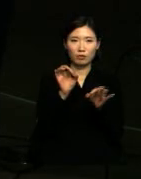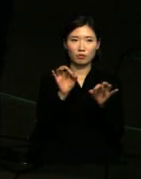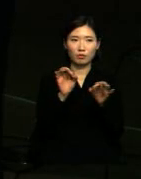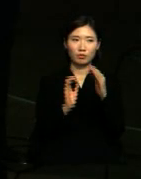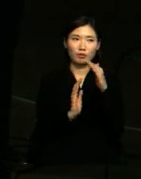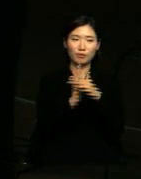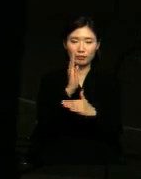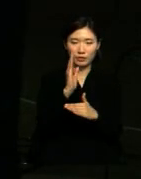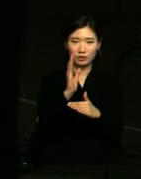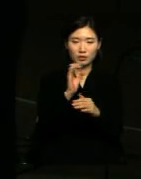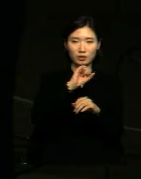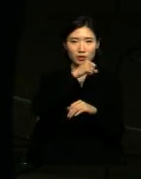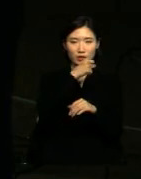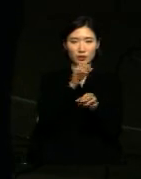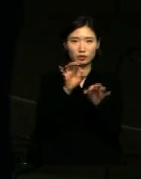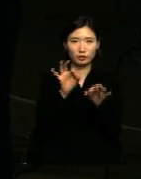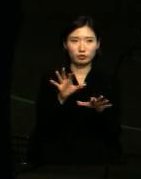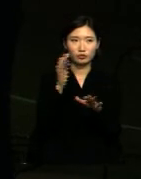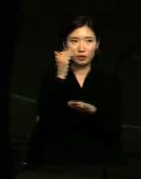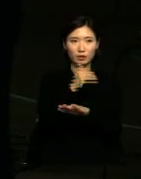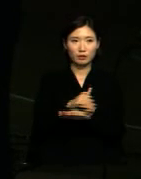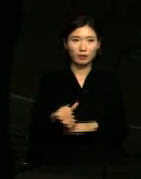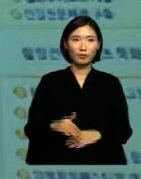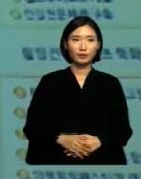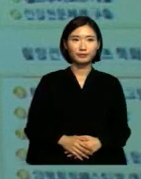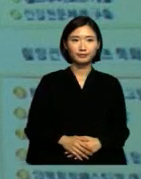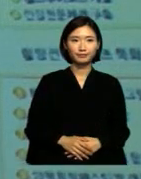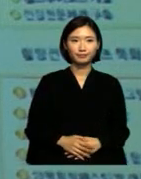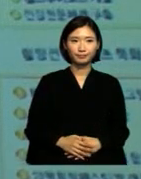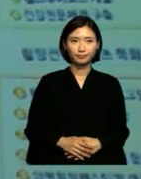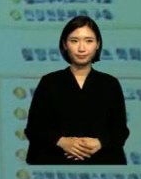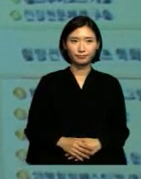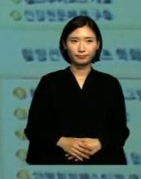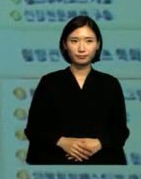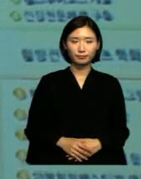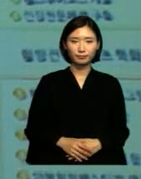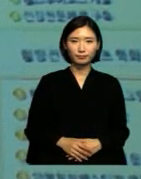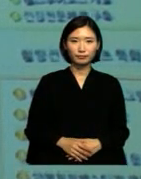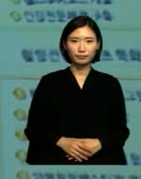관련 예산이 투입될 예정입니다. 딜라이브 서울경기 케이블TV 오용석입니다.